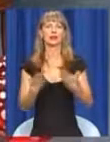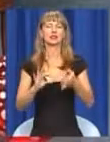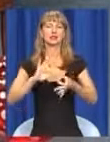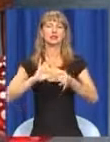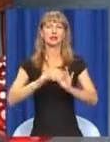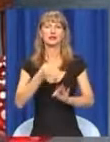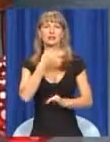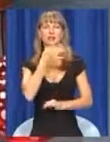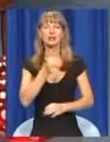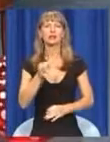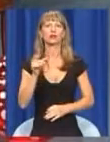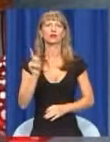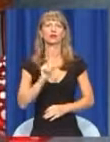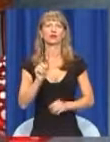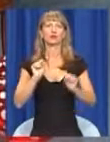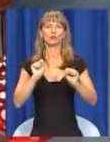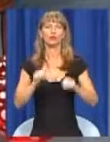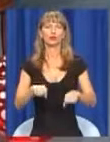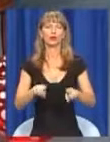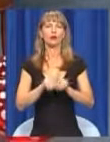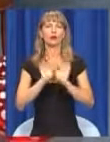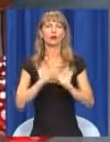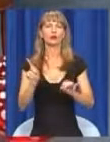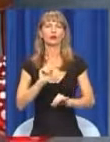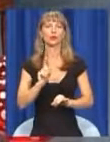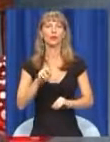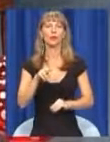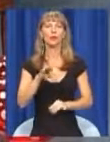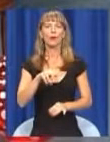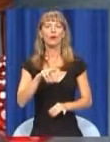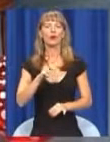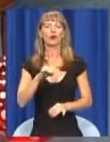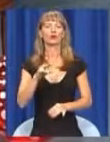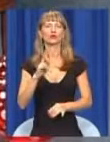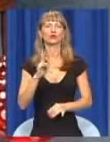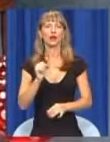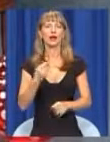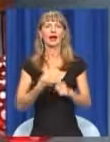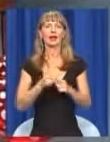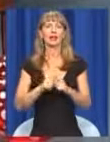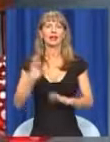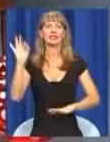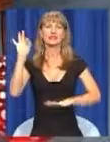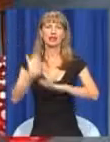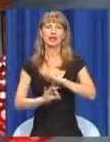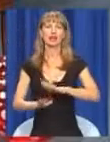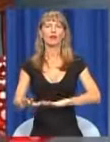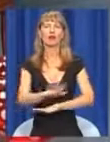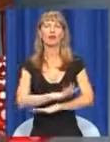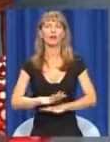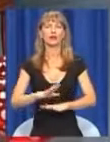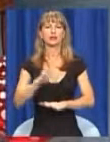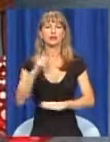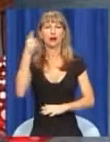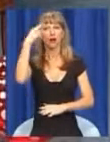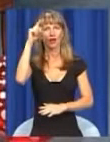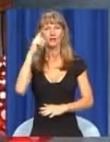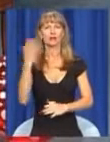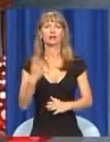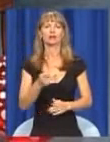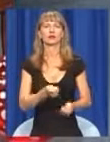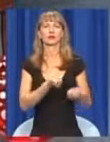детальніше сказати, да, що вам можна такого розповісти, це те, що попелюшка – це західноєвропейська казка, що дійшла до нас у редакціях Шарля Перо, братів Грім